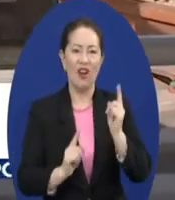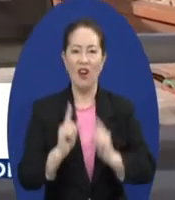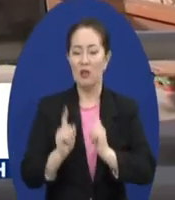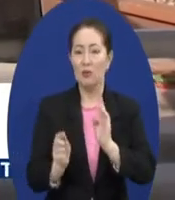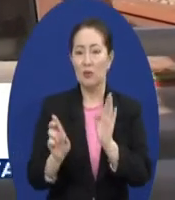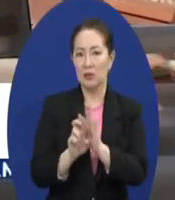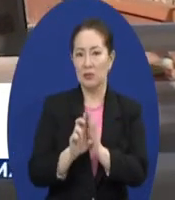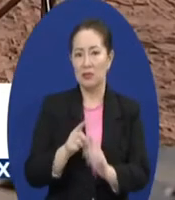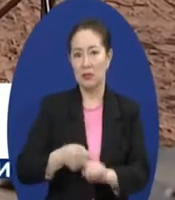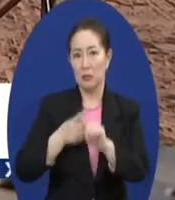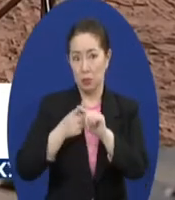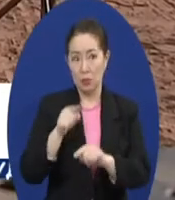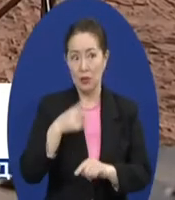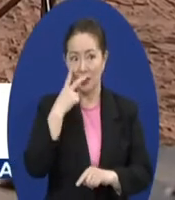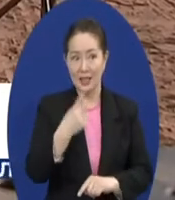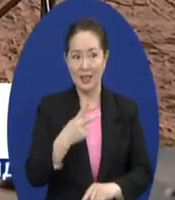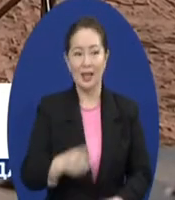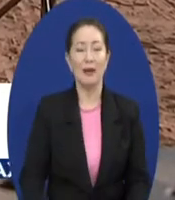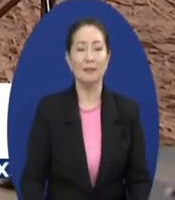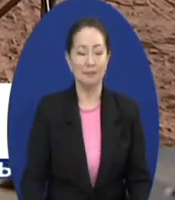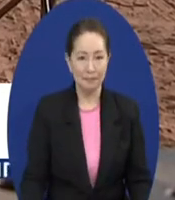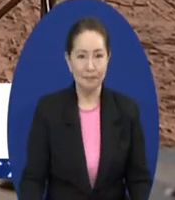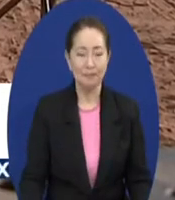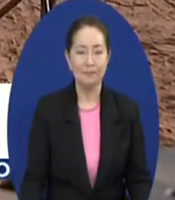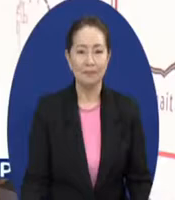талууд үзэж байгаа юм аа.